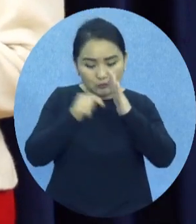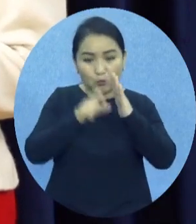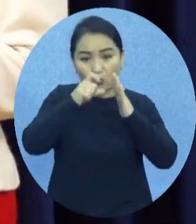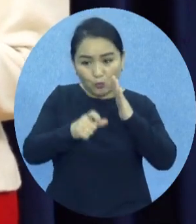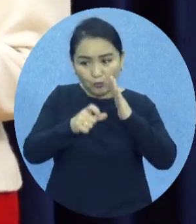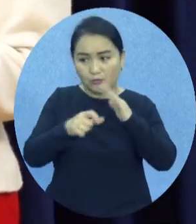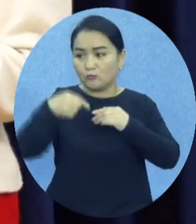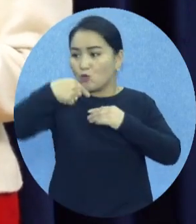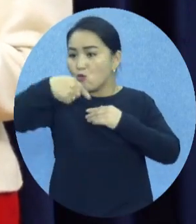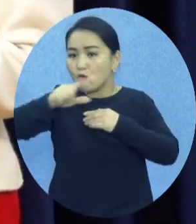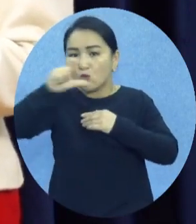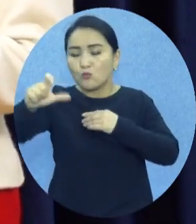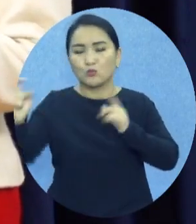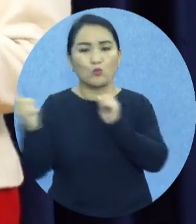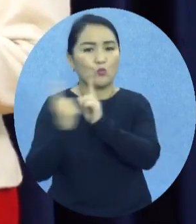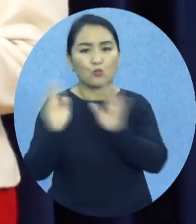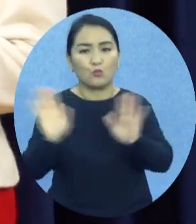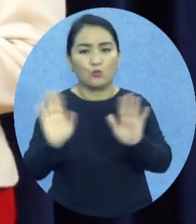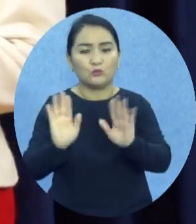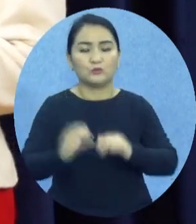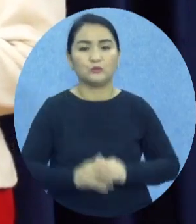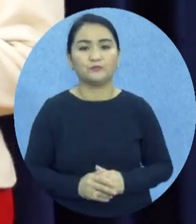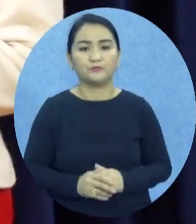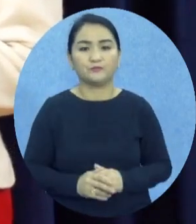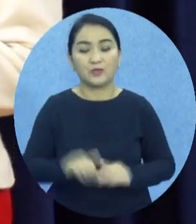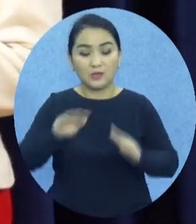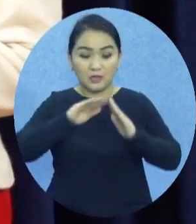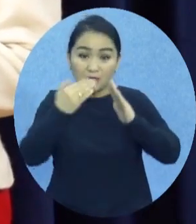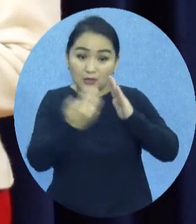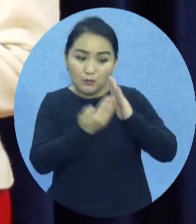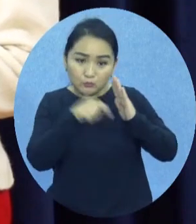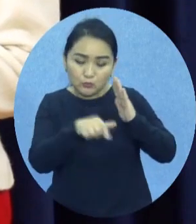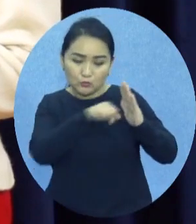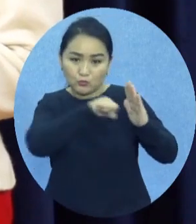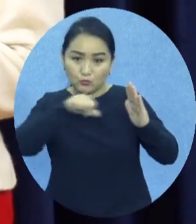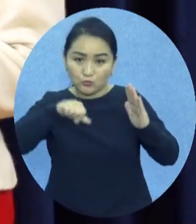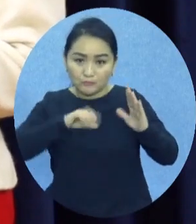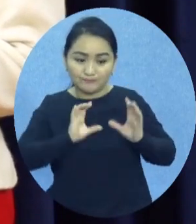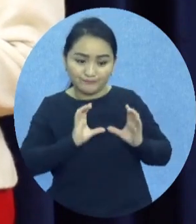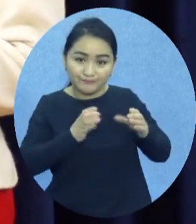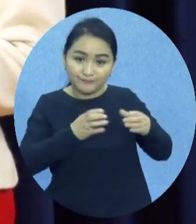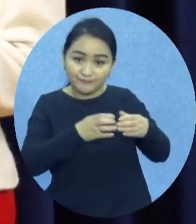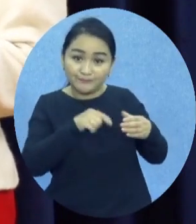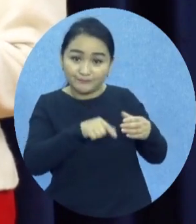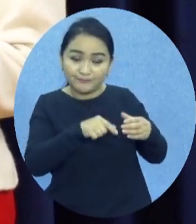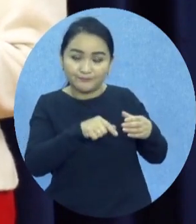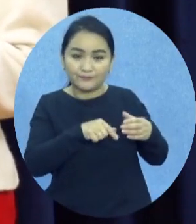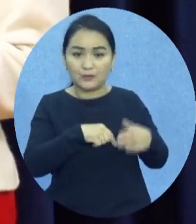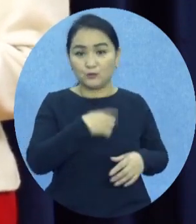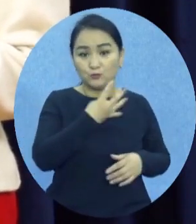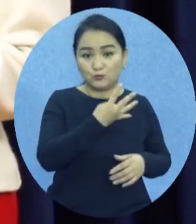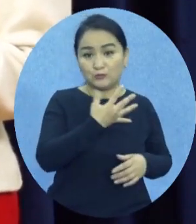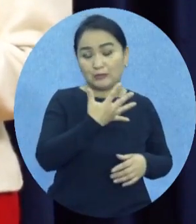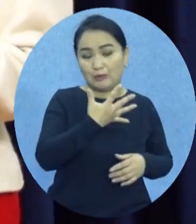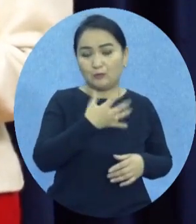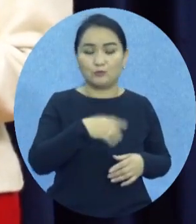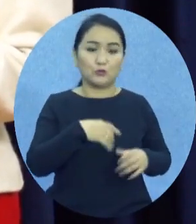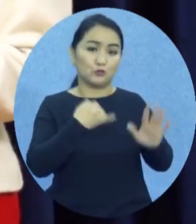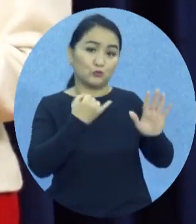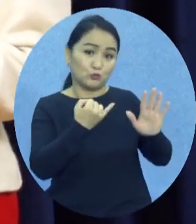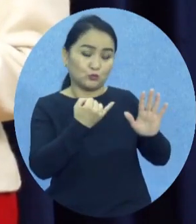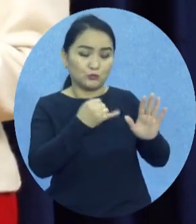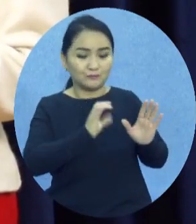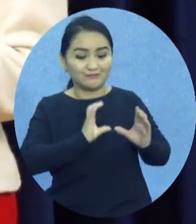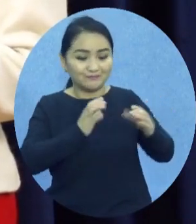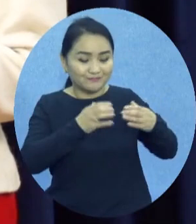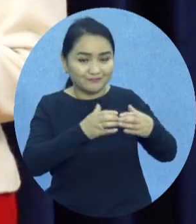одоо гэр бүлийн хүрээнд өөрсдөө 4 5лаа 5 6лаа гэдэг бол тэр хүрээндээ л наадмаа